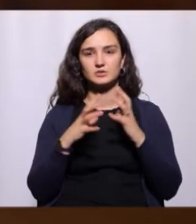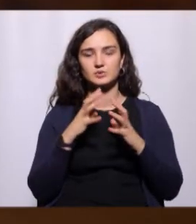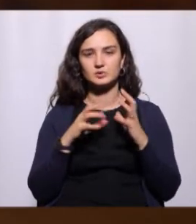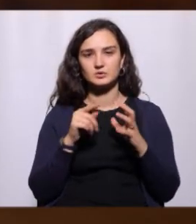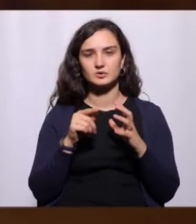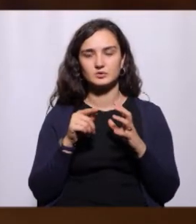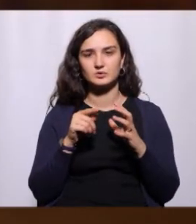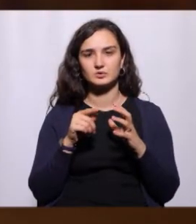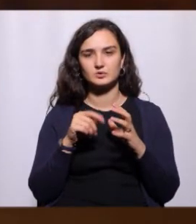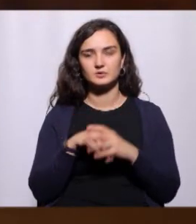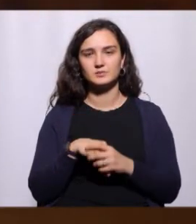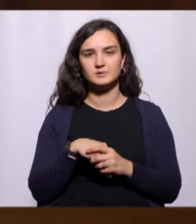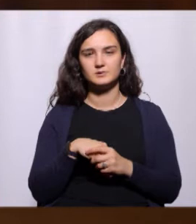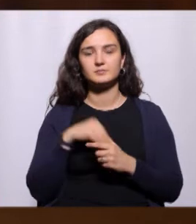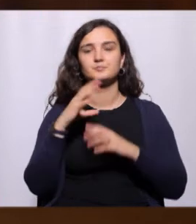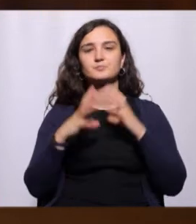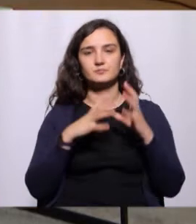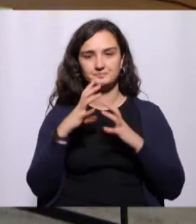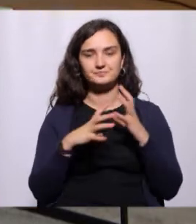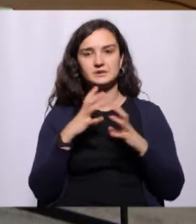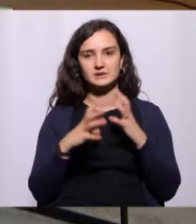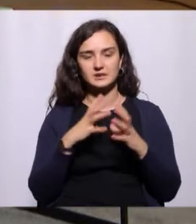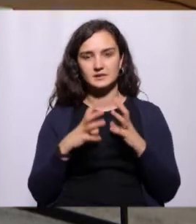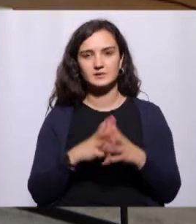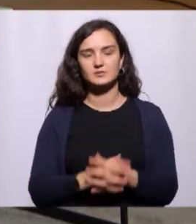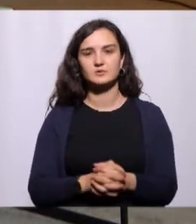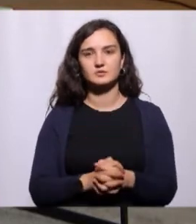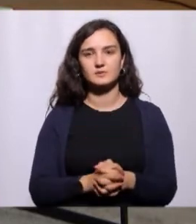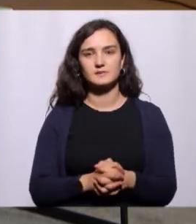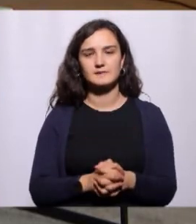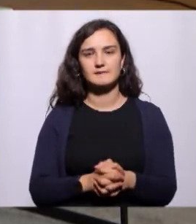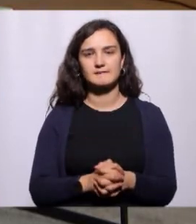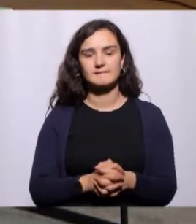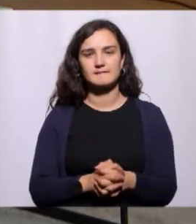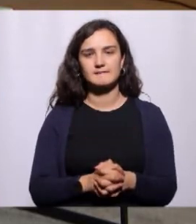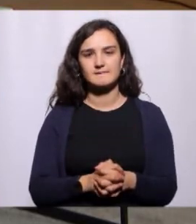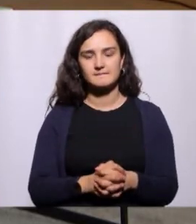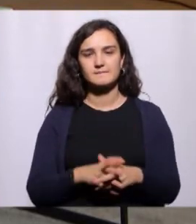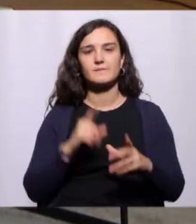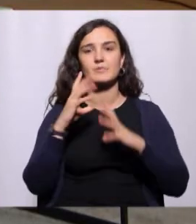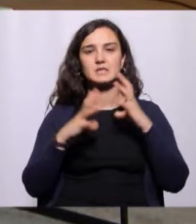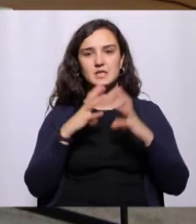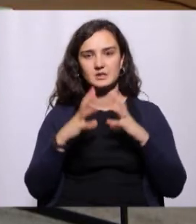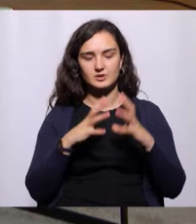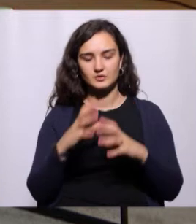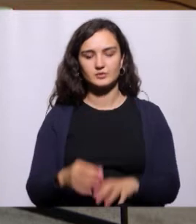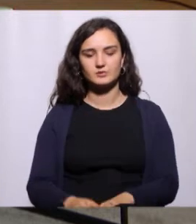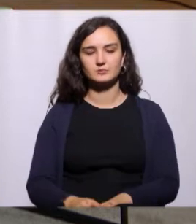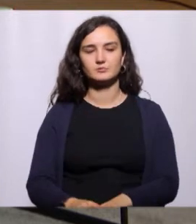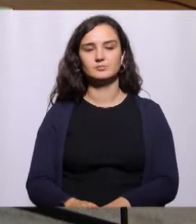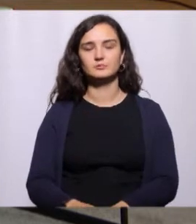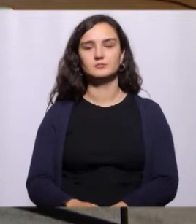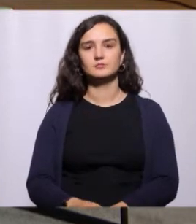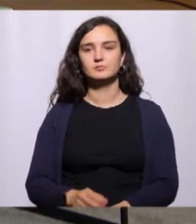International, საერთაშორისო. International, საერთაშორისო. International,